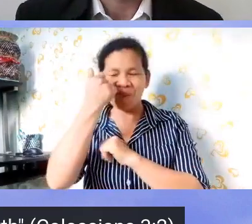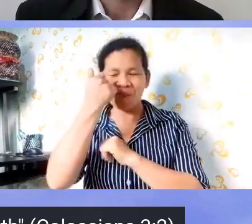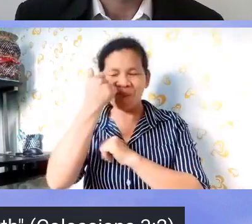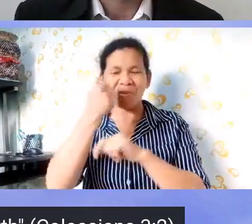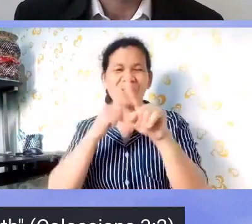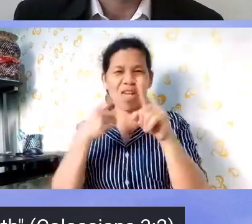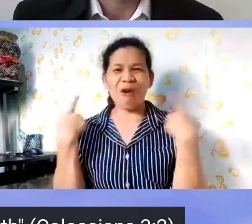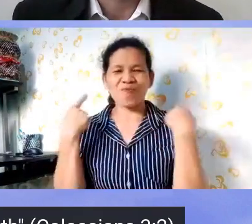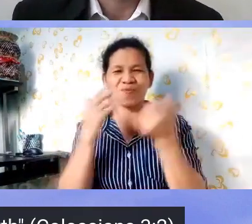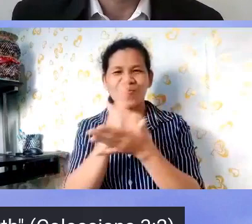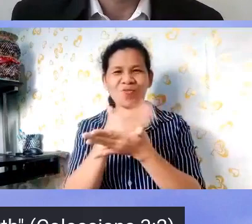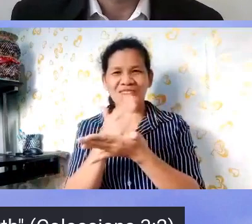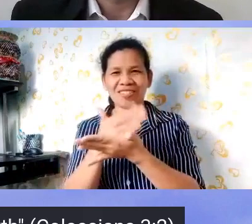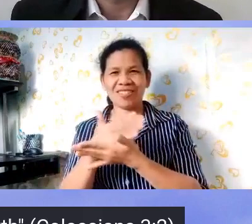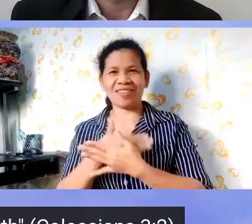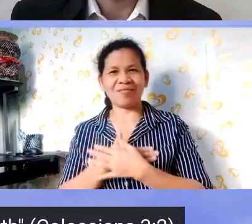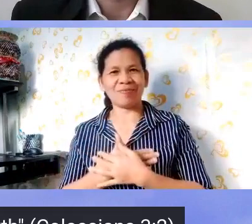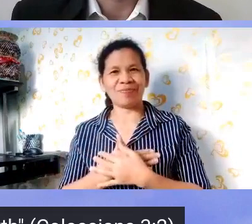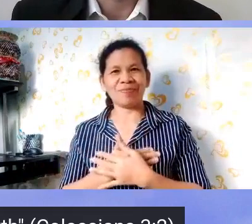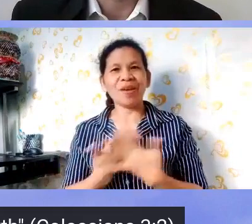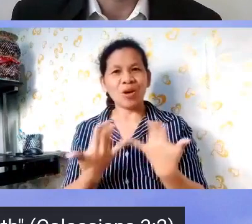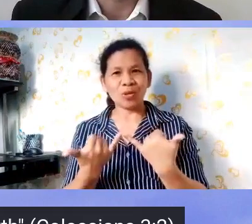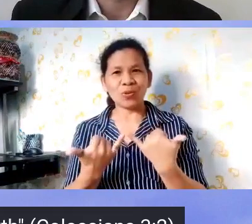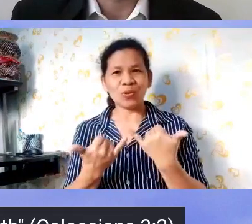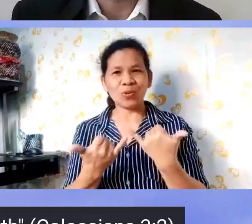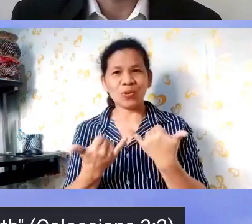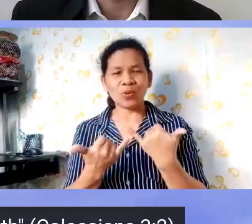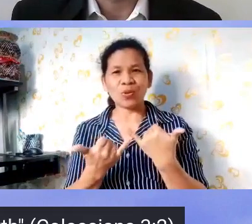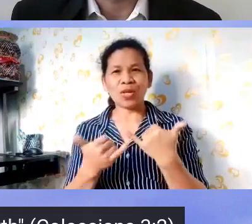Ngayon, kaugnay po sa paglago ay